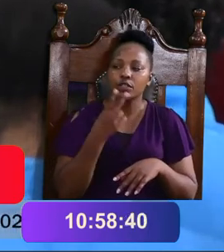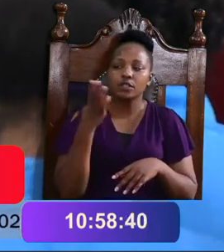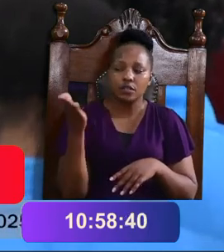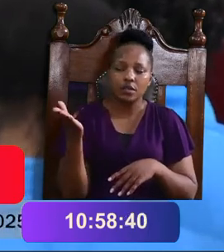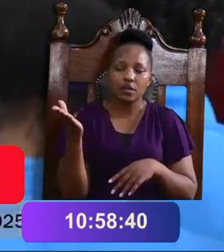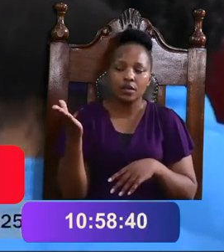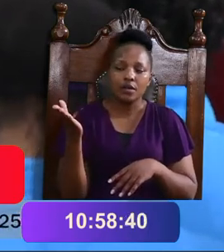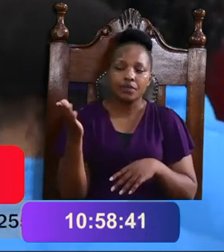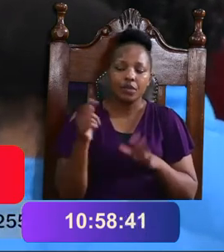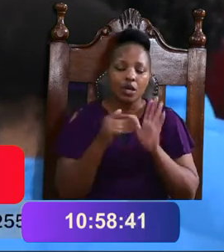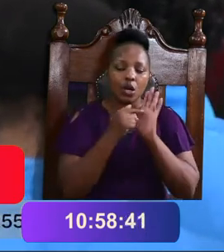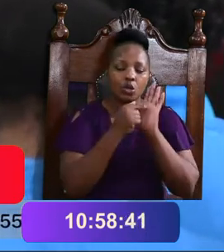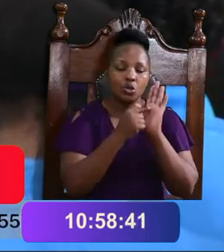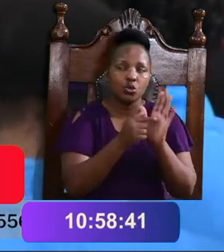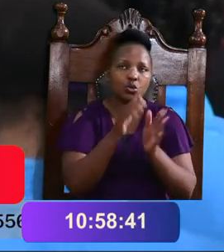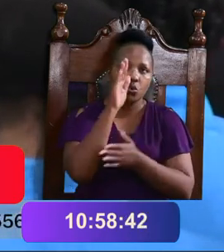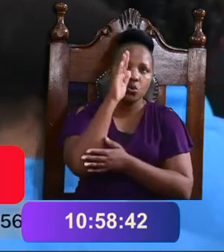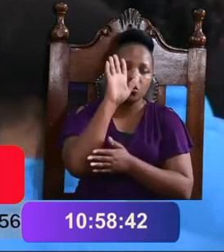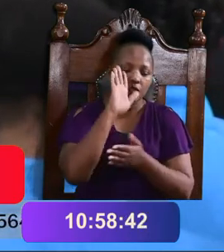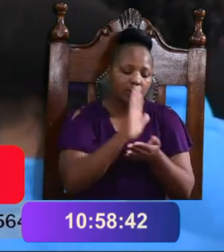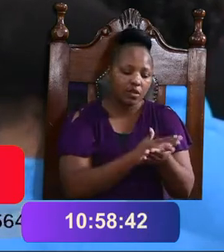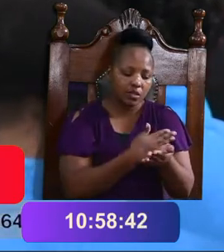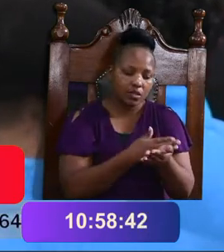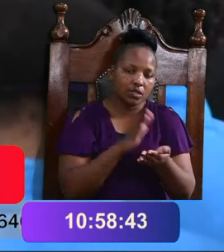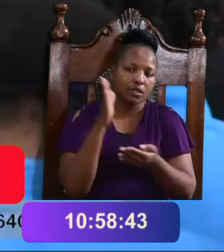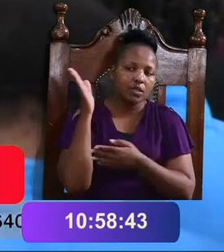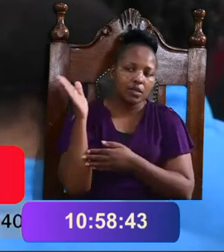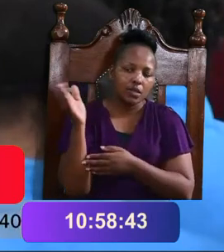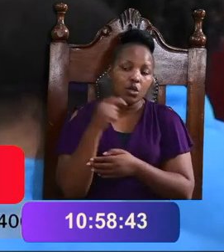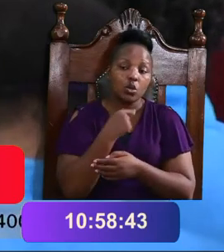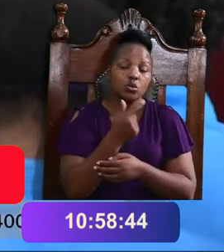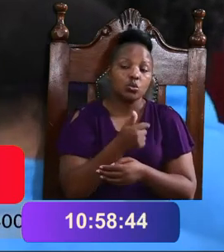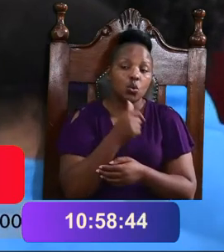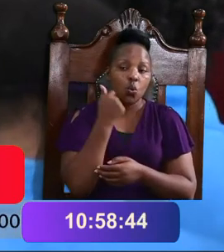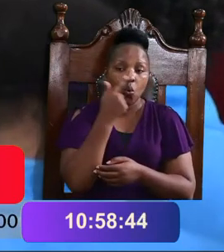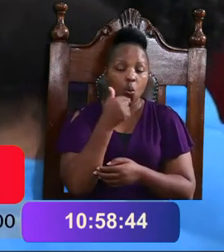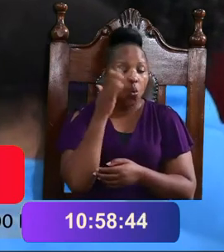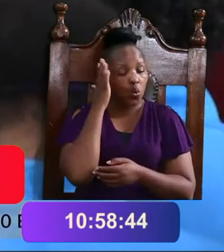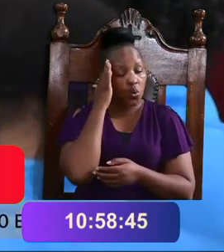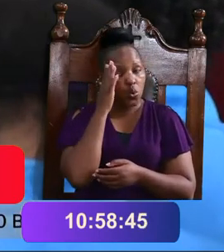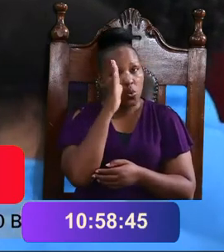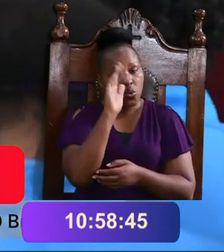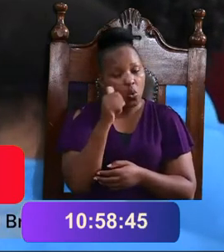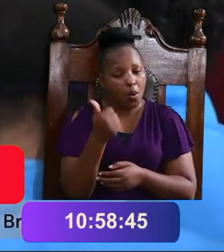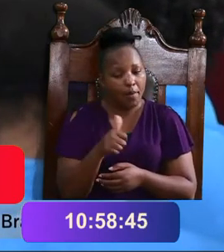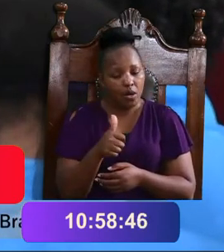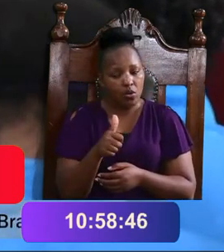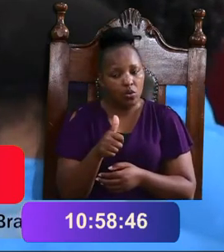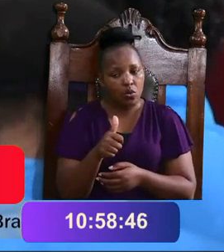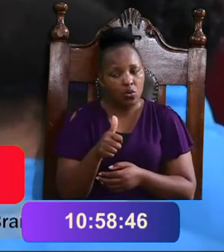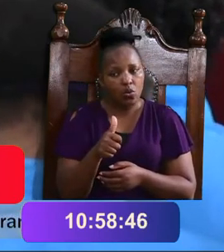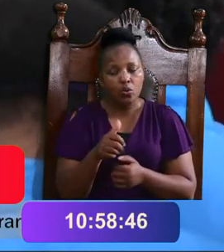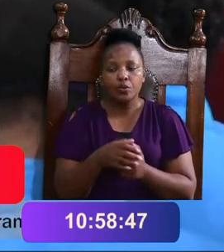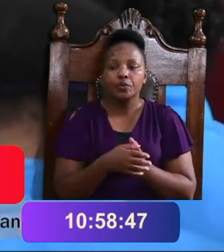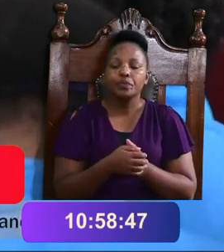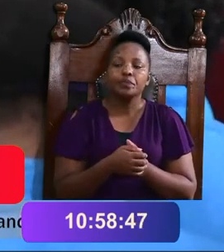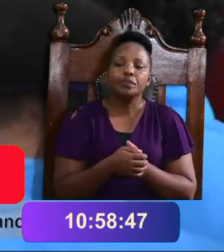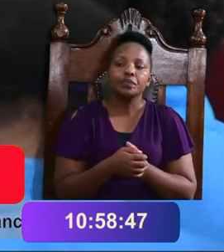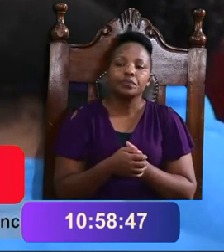Bwana ukajidhihirisha katika uimbaji, ili wale ambao bado hawajakukili kuwa mwokozi wa maisha